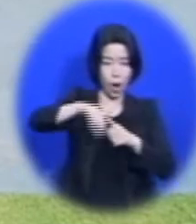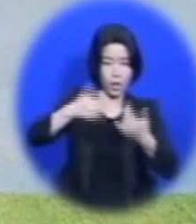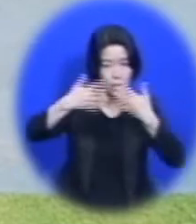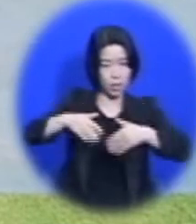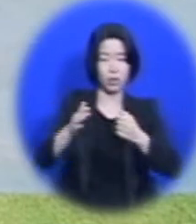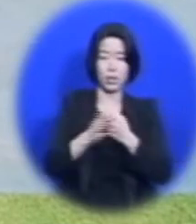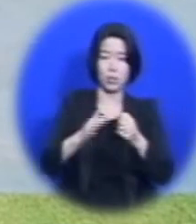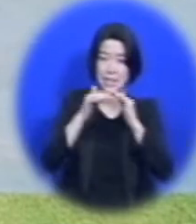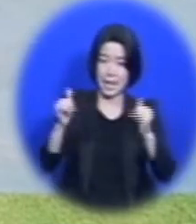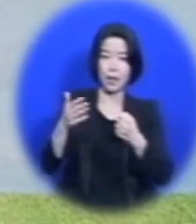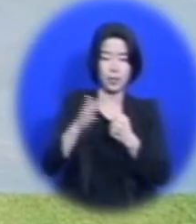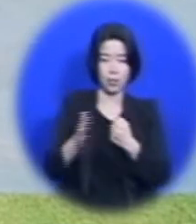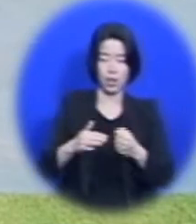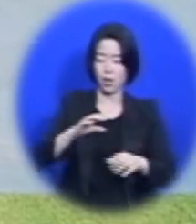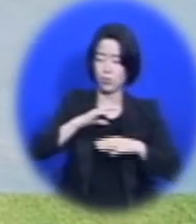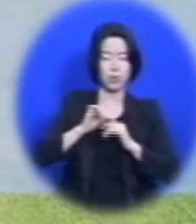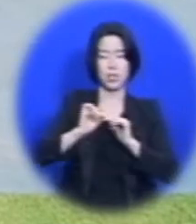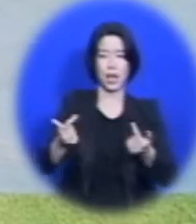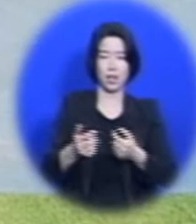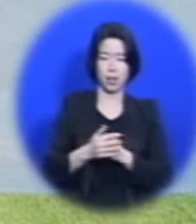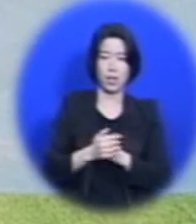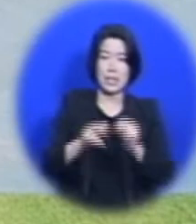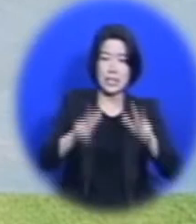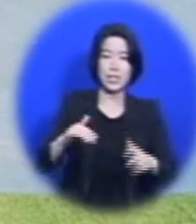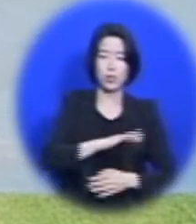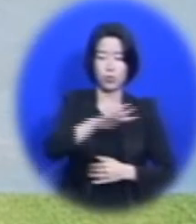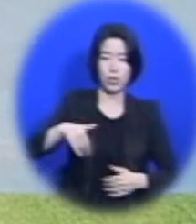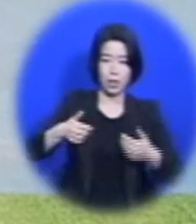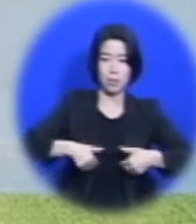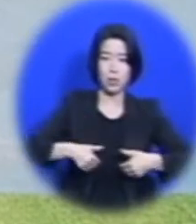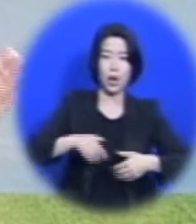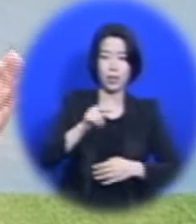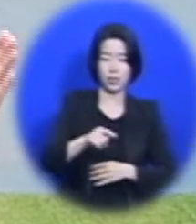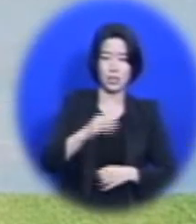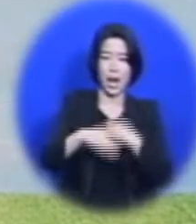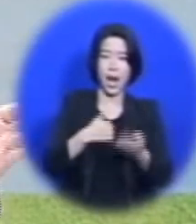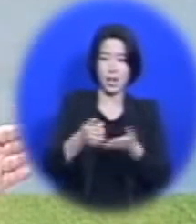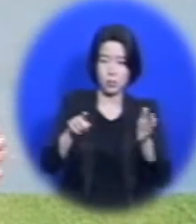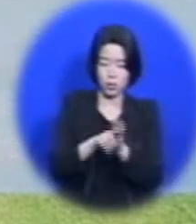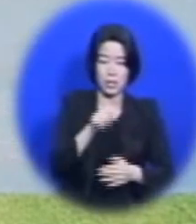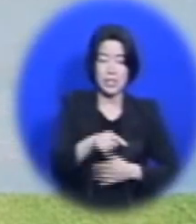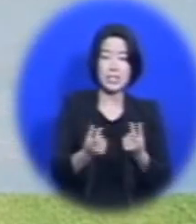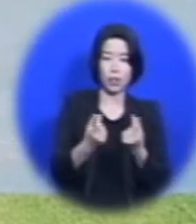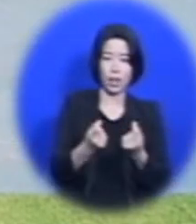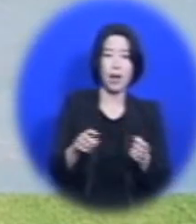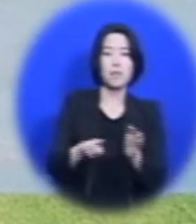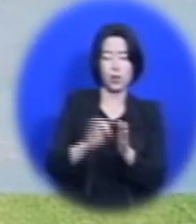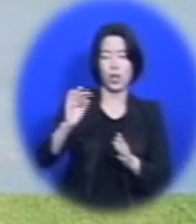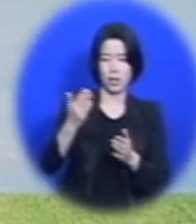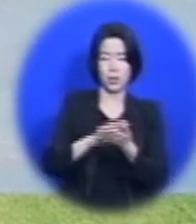때문에, 사람 때문에 무섭지 않습니다. 지금 우리에게 필요한 것은 하나님을 믿어도 이렇게 믿어야 하는 것입니다.